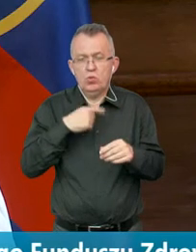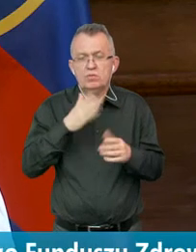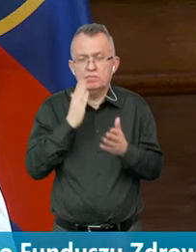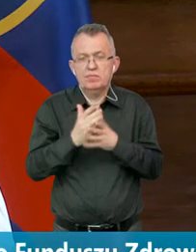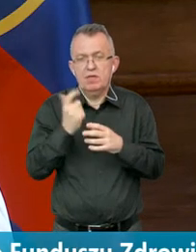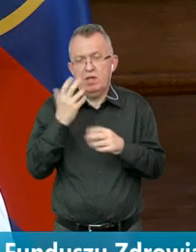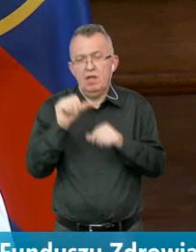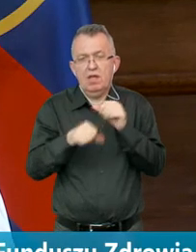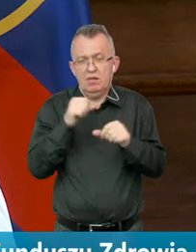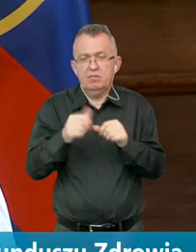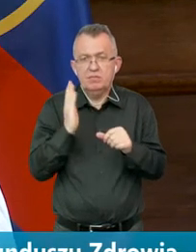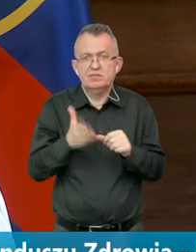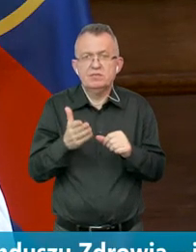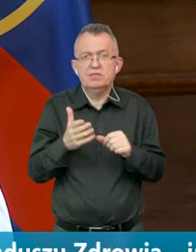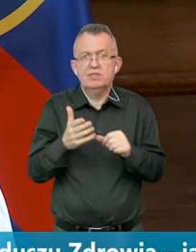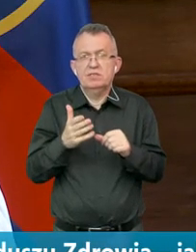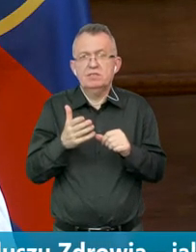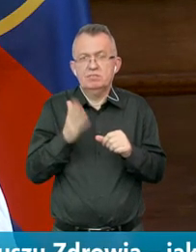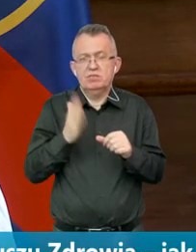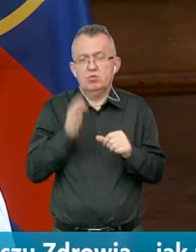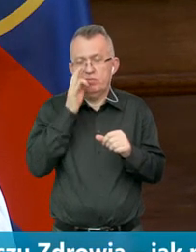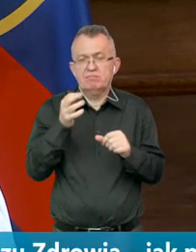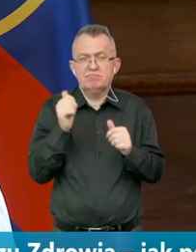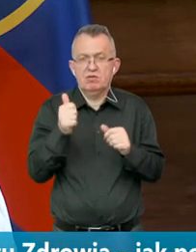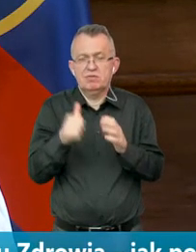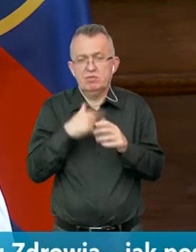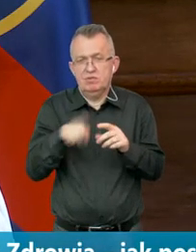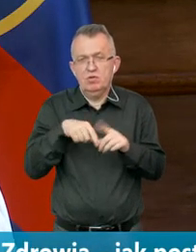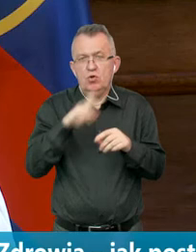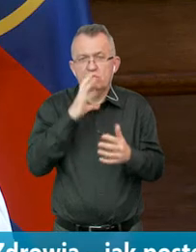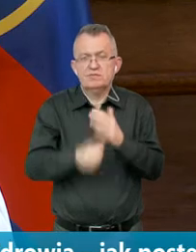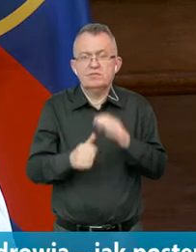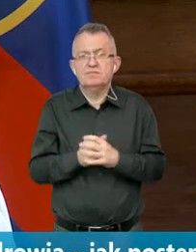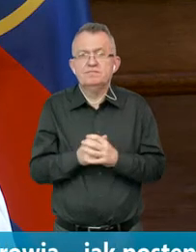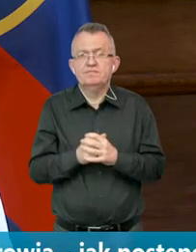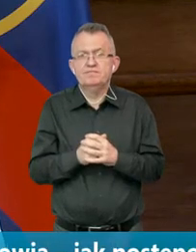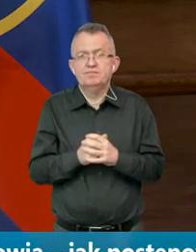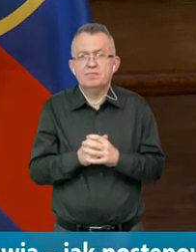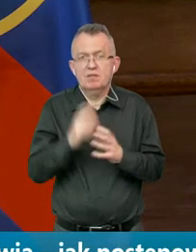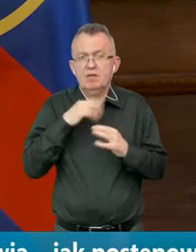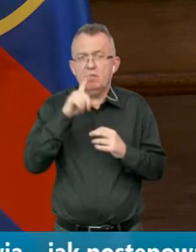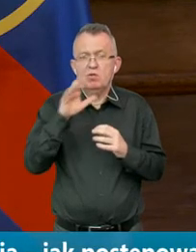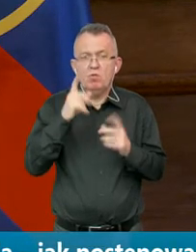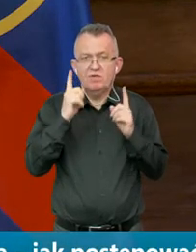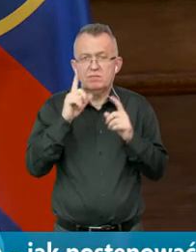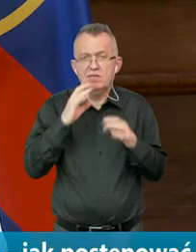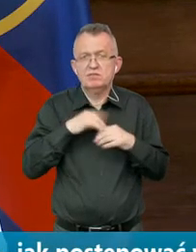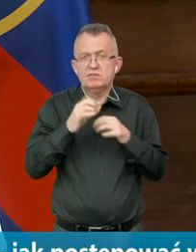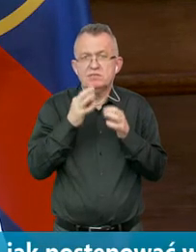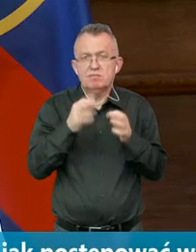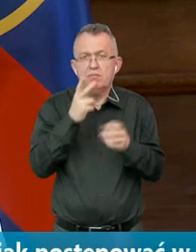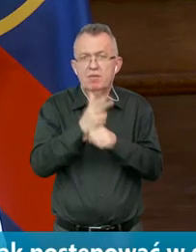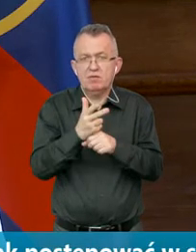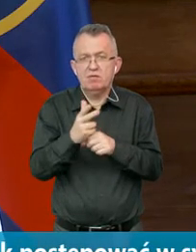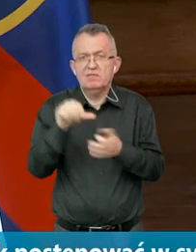parę albo paręnaście lat w dobrej jakości, abyśmy z tego mogli wszyscy korzystać. Pani Paulina, czy uważa Pan, że zmniejszenie ilości miejsc